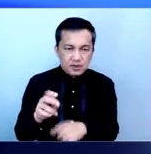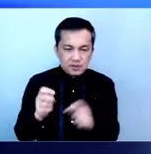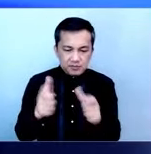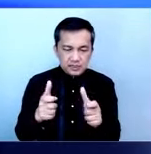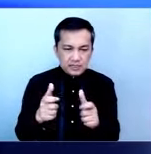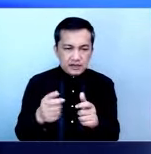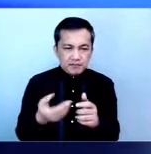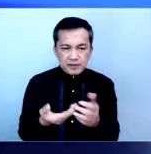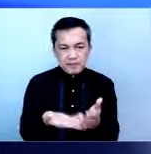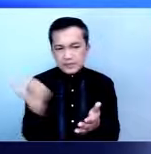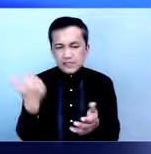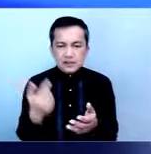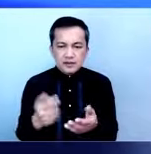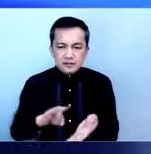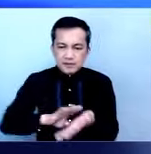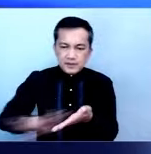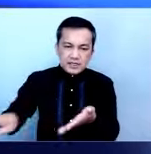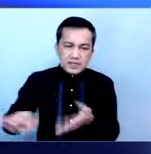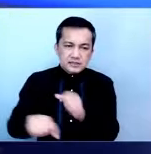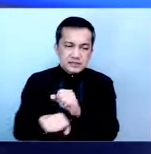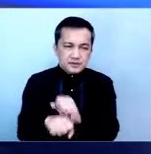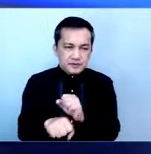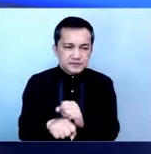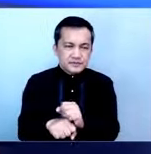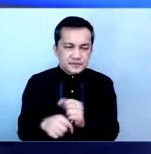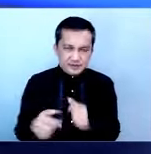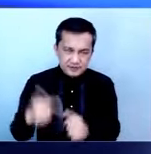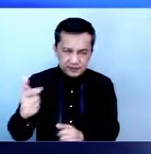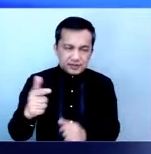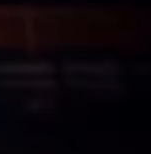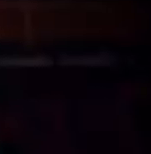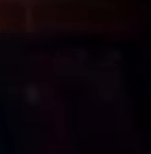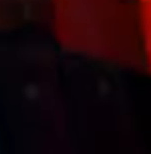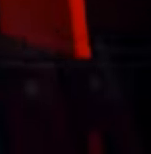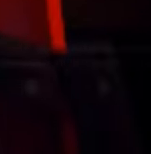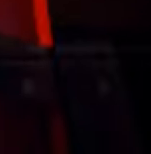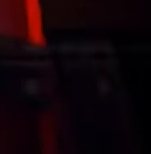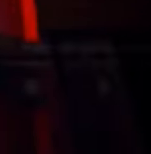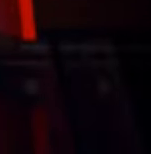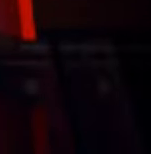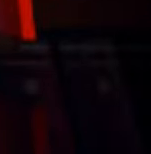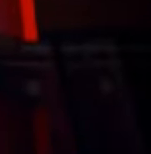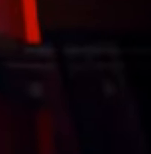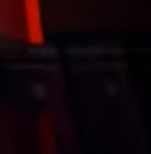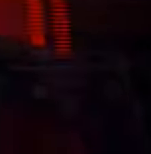ang pag-uusapan natin kasama si Atty. Buko sa Legal Batong.